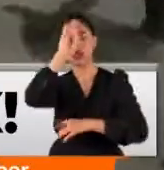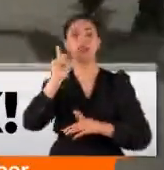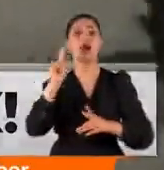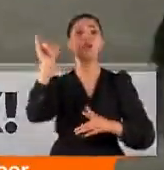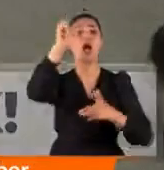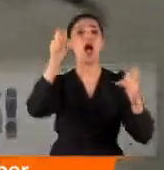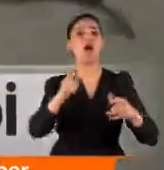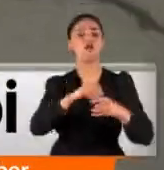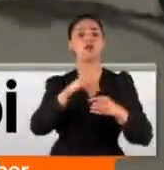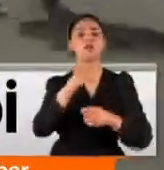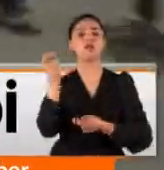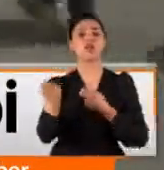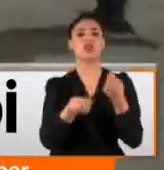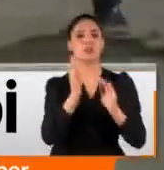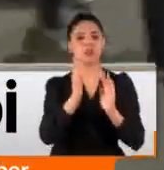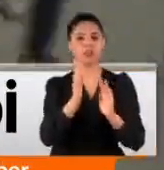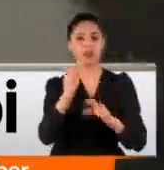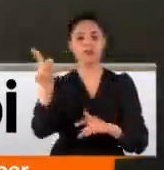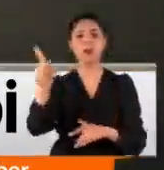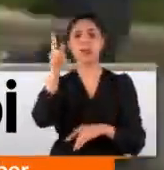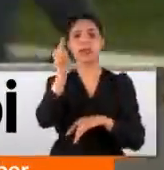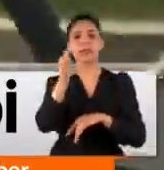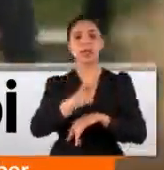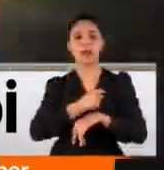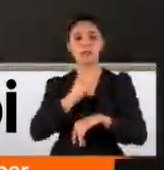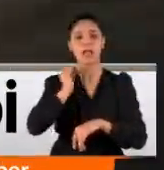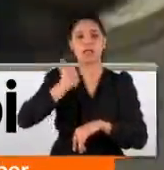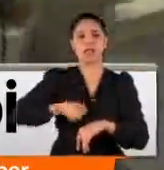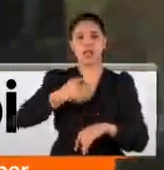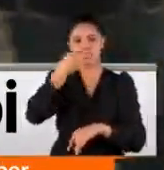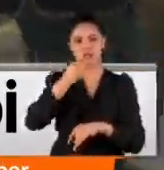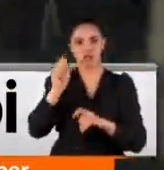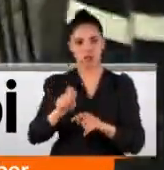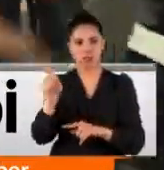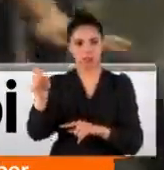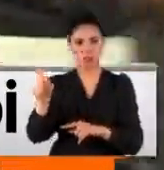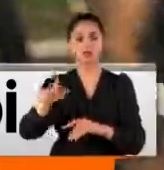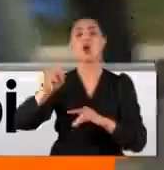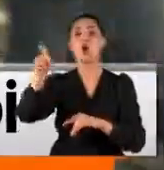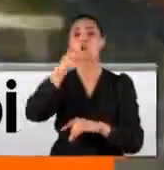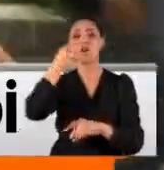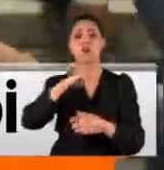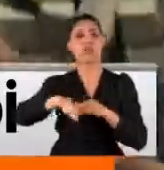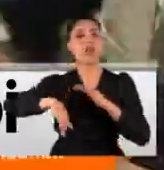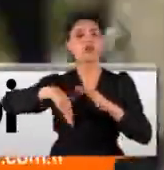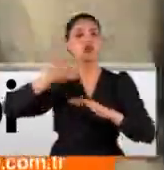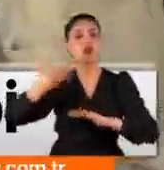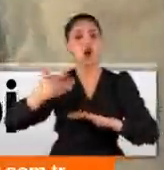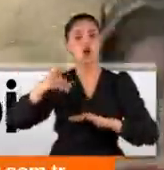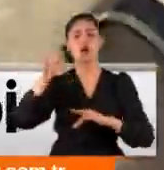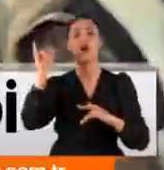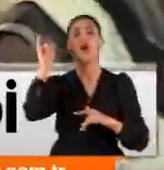Işık yarım saat boyunca hava savcılığa ifade vermişti İşte o ifadesinin ardından